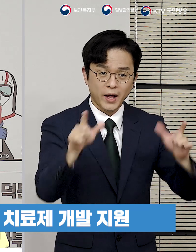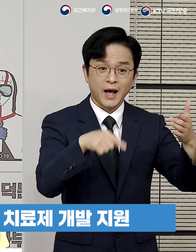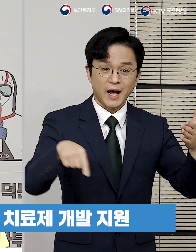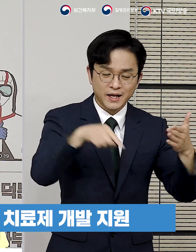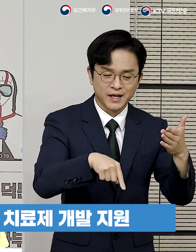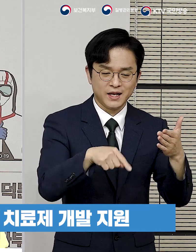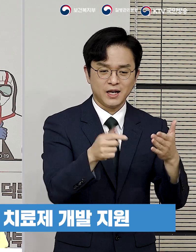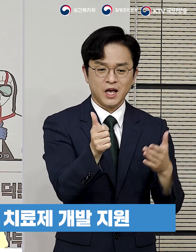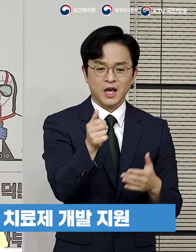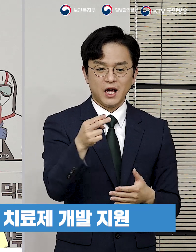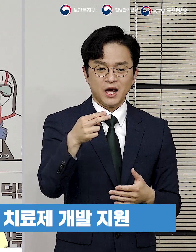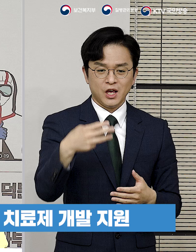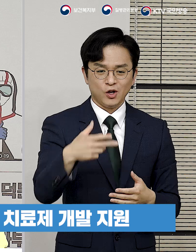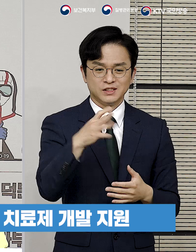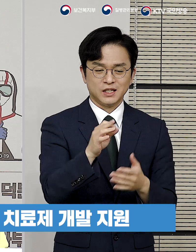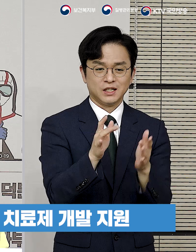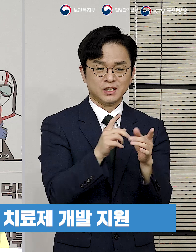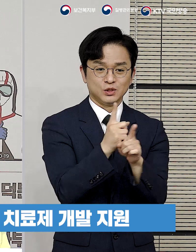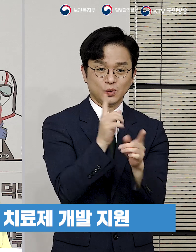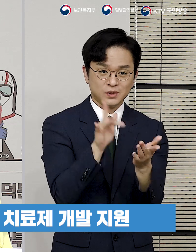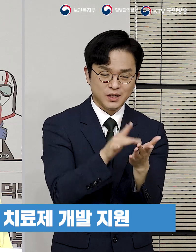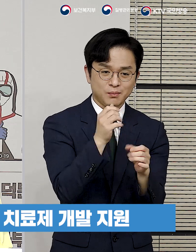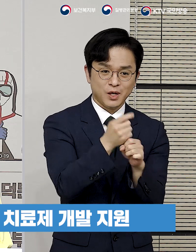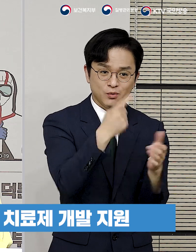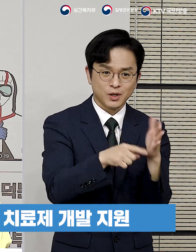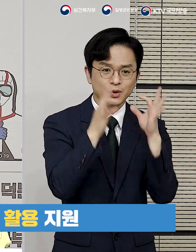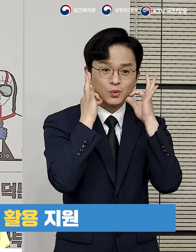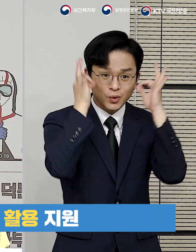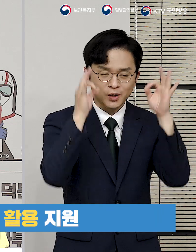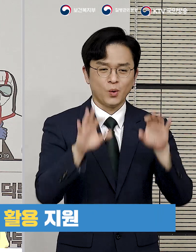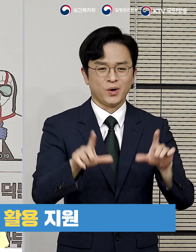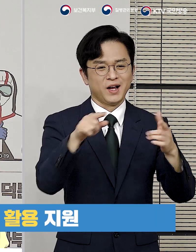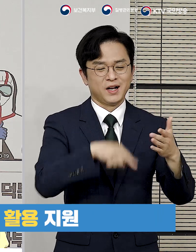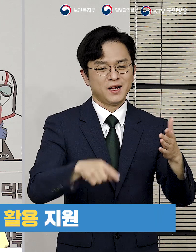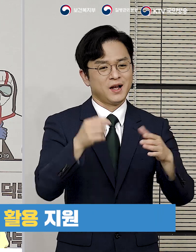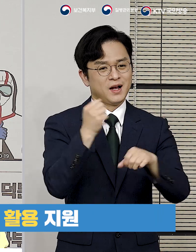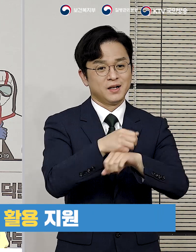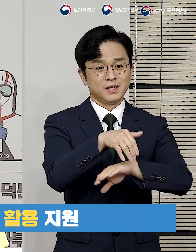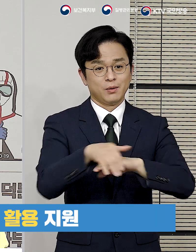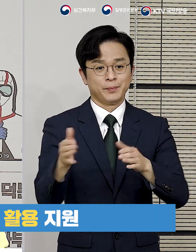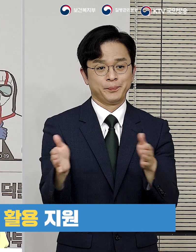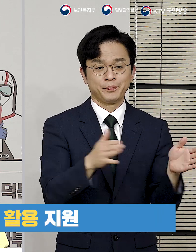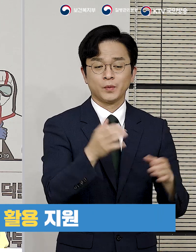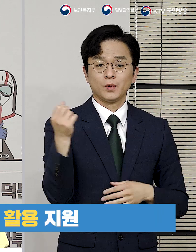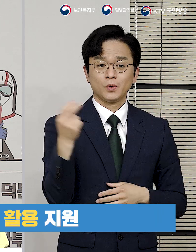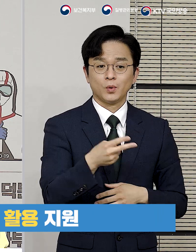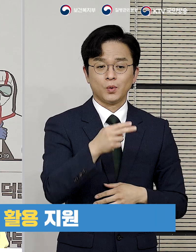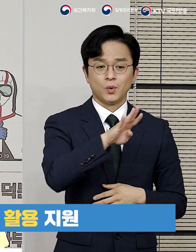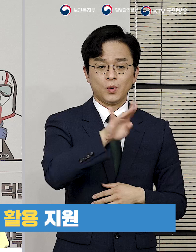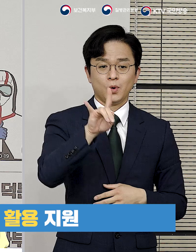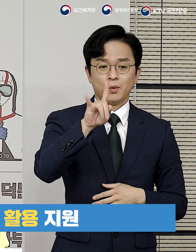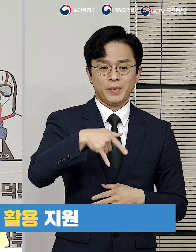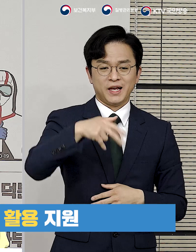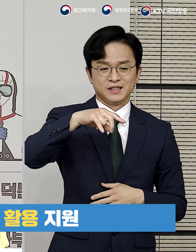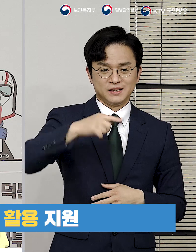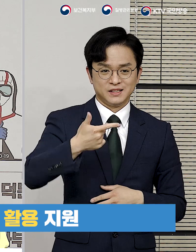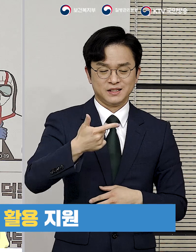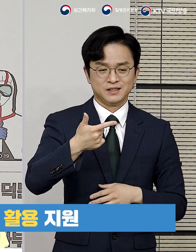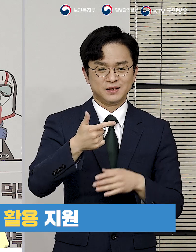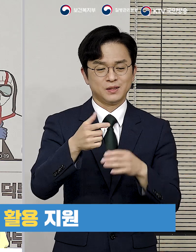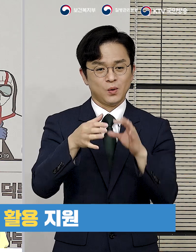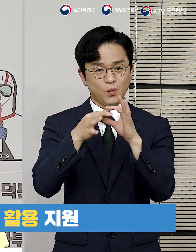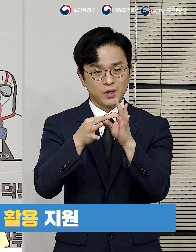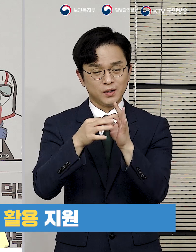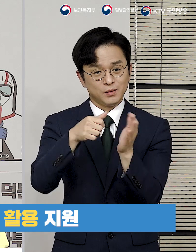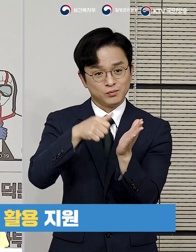수 있도록 적극 지원해 나가겠습니다. 둘째로 코로나19 치료제와 백신 후보물질에